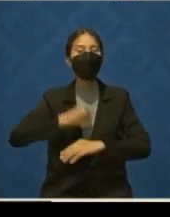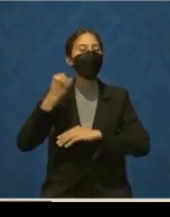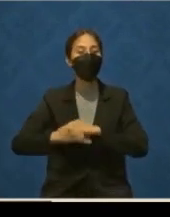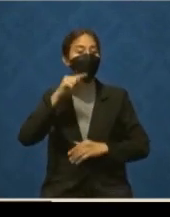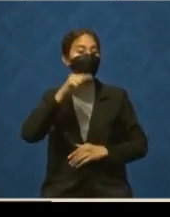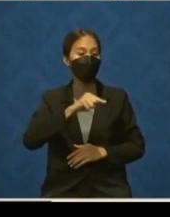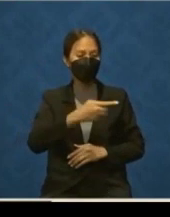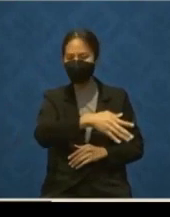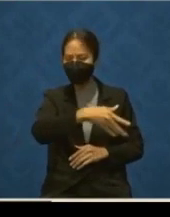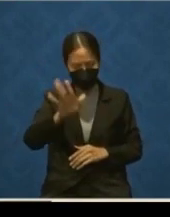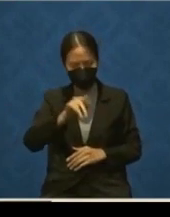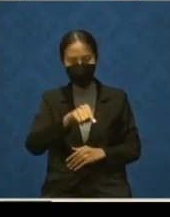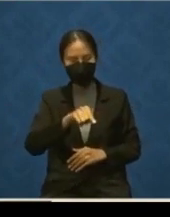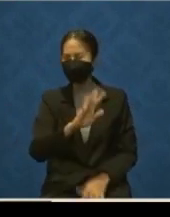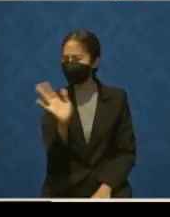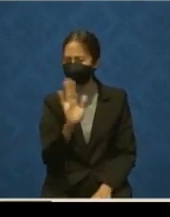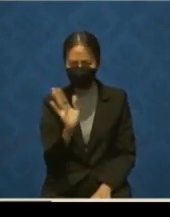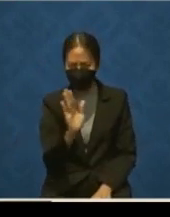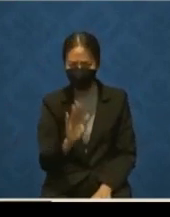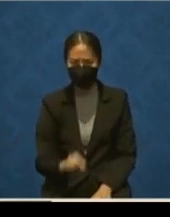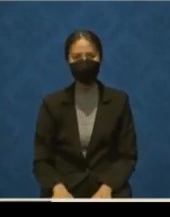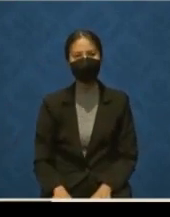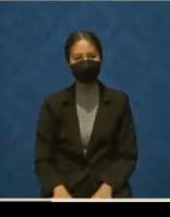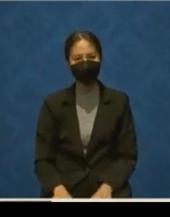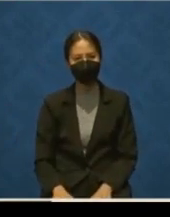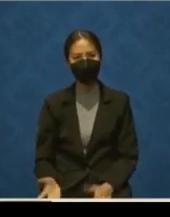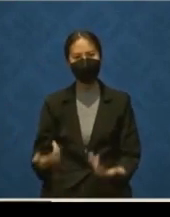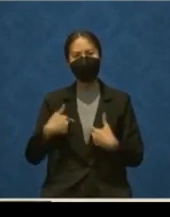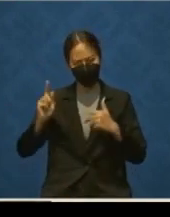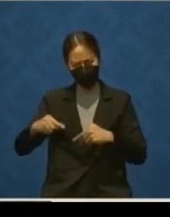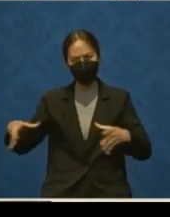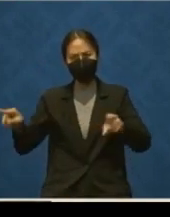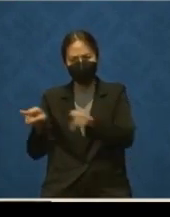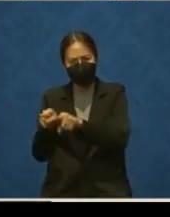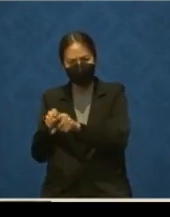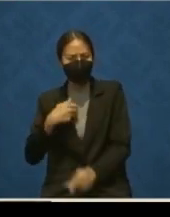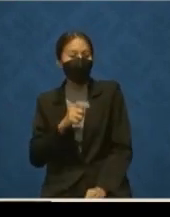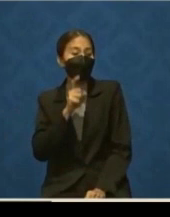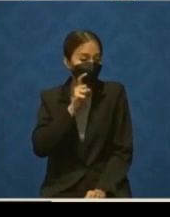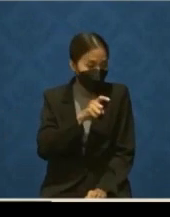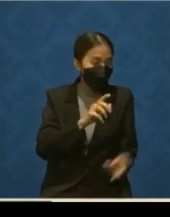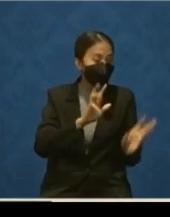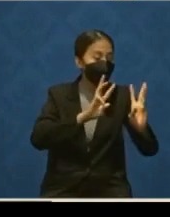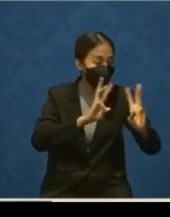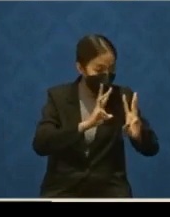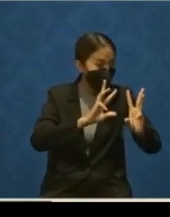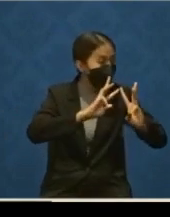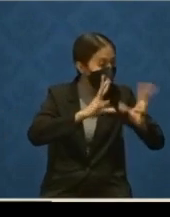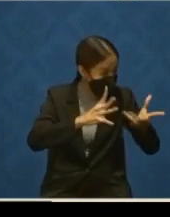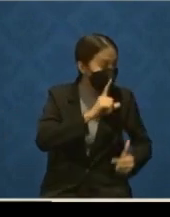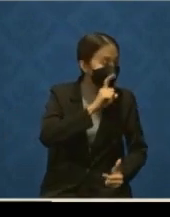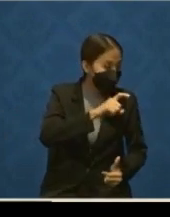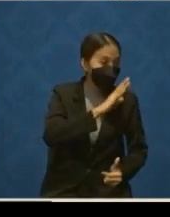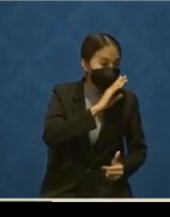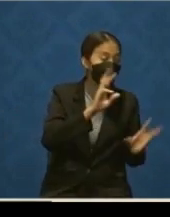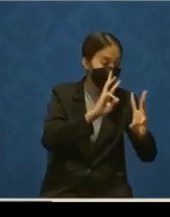ใช่นะครับหมายถึงว่าสั่งเหมือนพวกเรานักการเมืองหน่อยสอบถามกันหน่อยว่าว่างไม่ว่างนะครับต